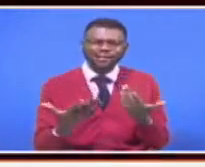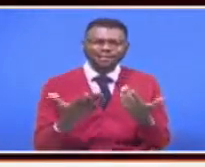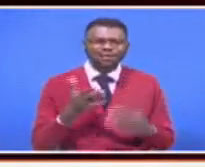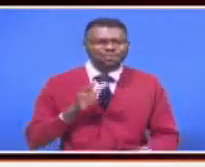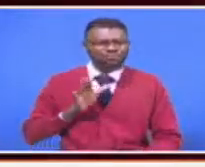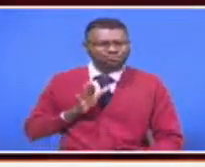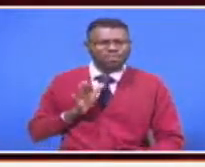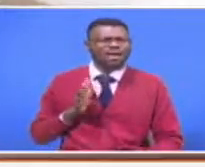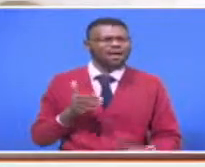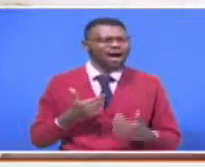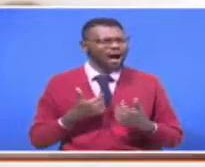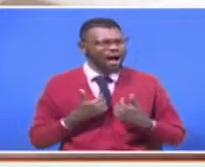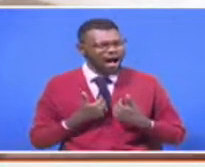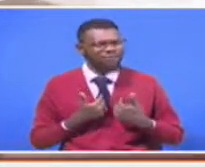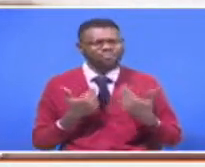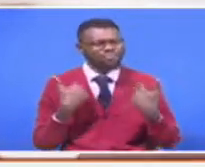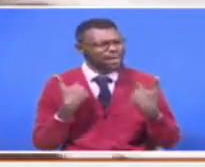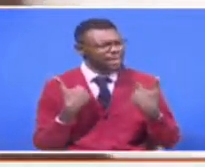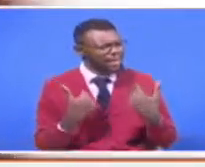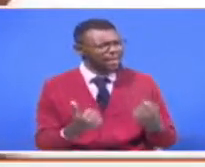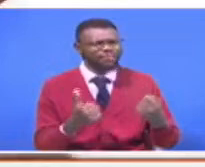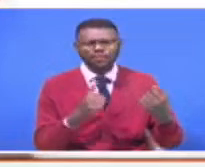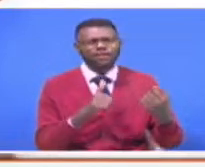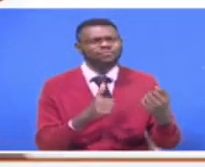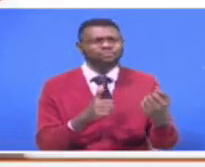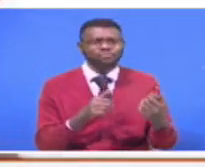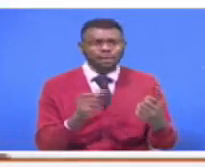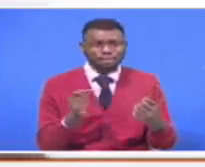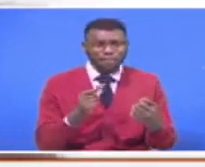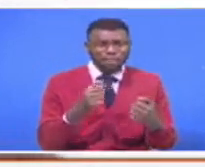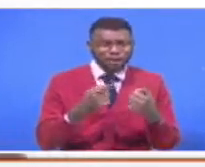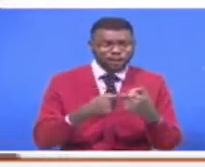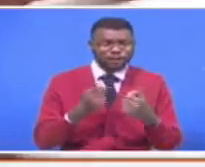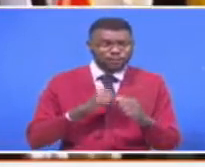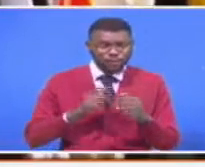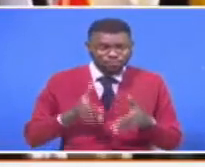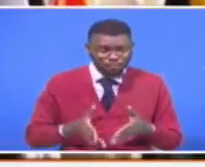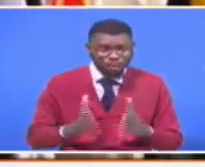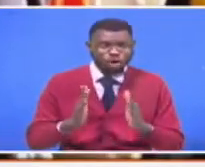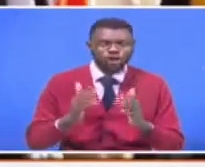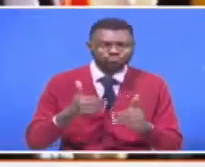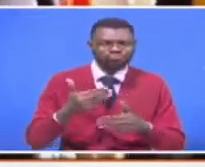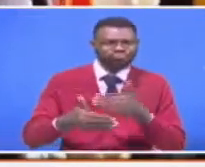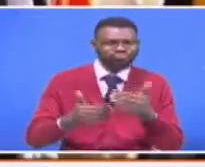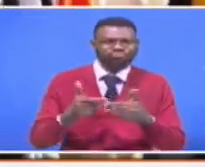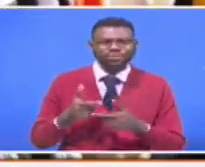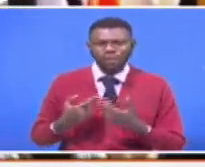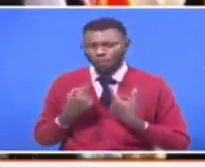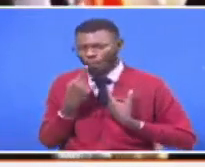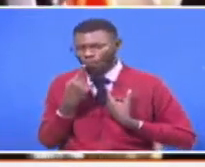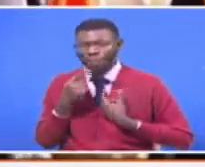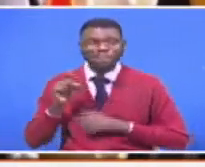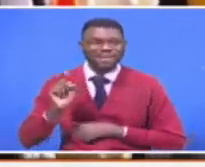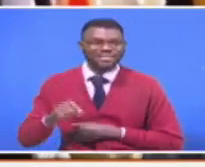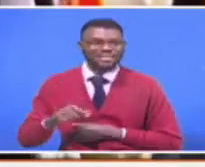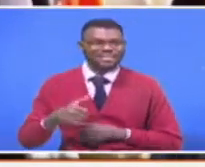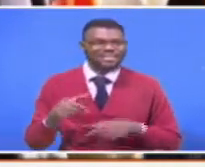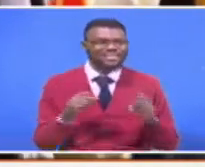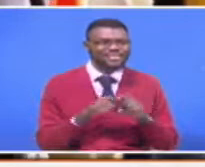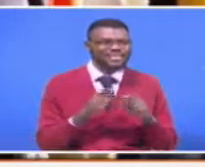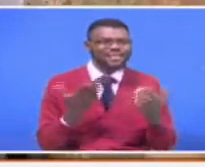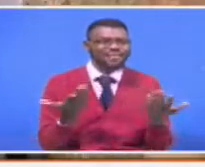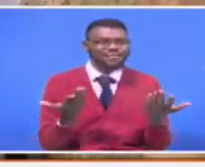vyote anavyohitaji katika miezi 6 ya mwanzo toka kuzaliwa. Kadhalika, maziwa hayo